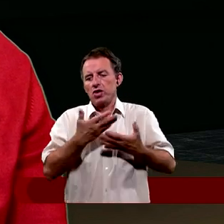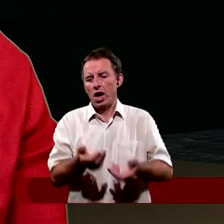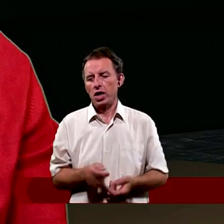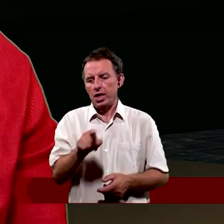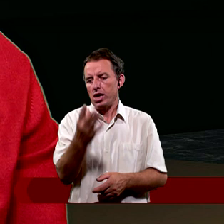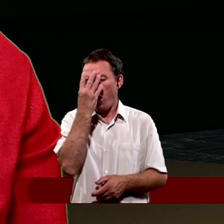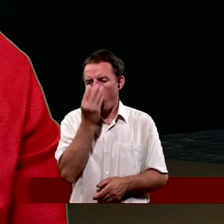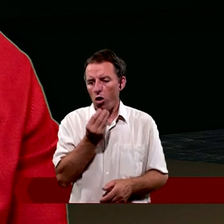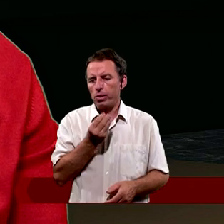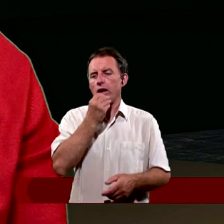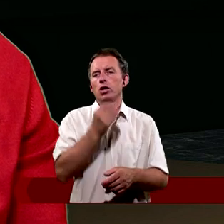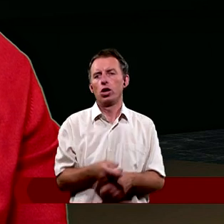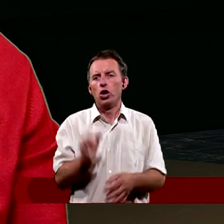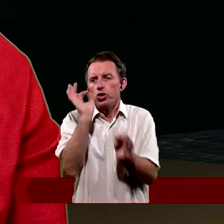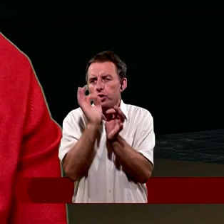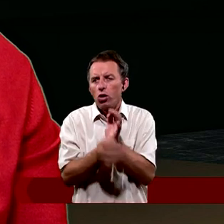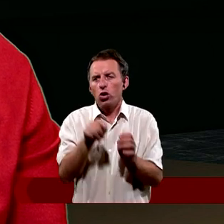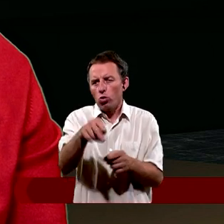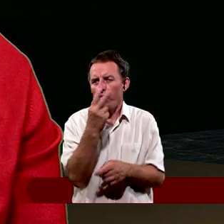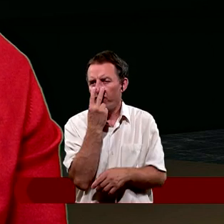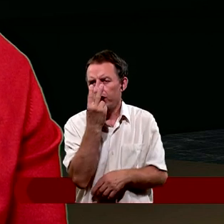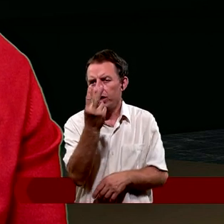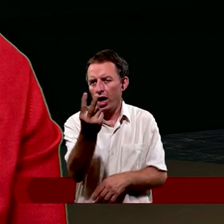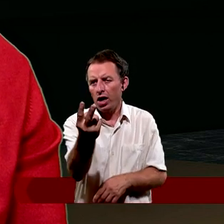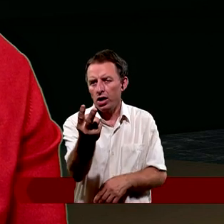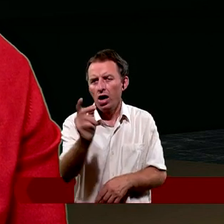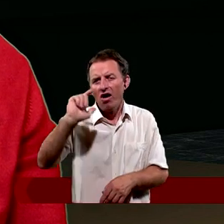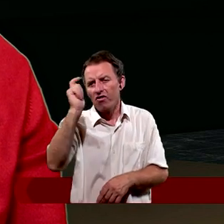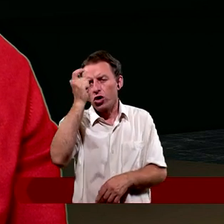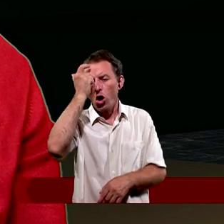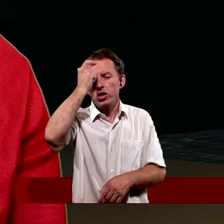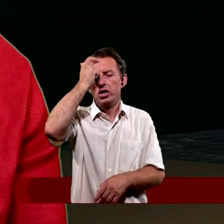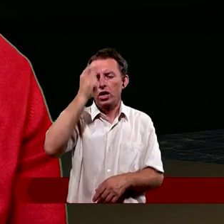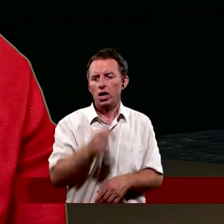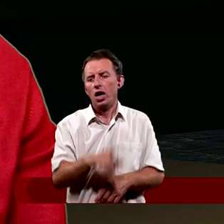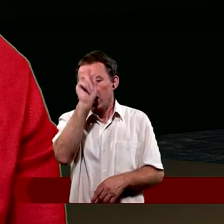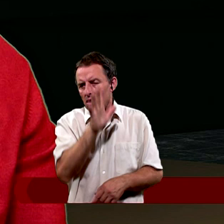że ten obraz szczególnie tutaj widać właśnie w roli